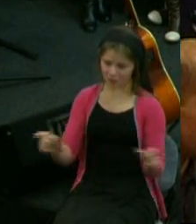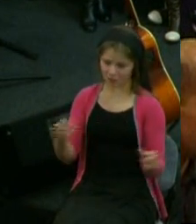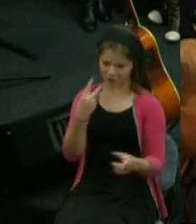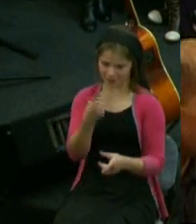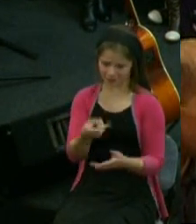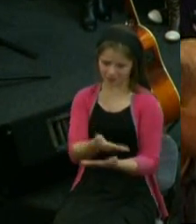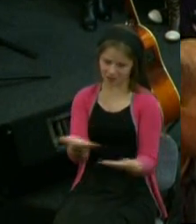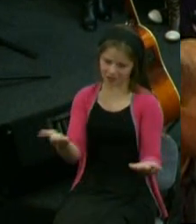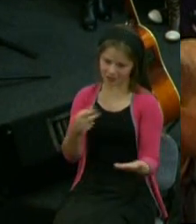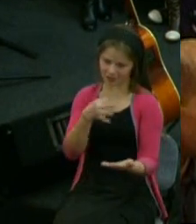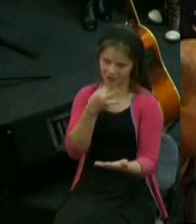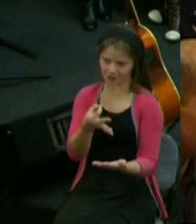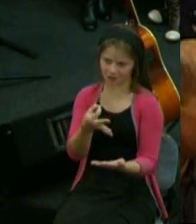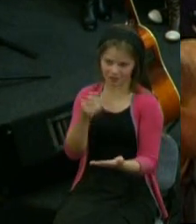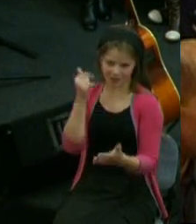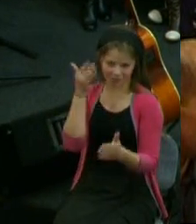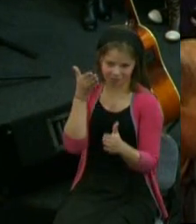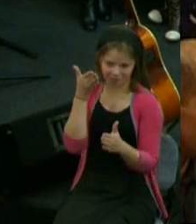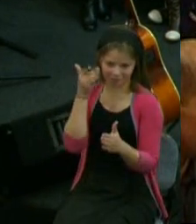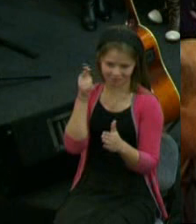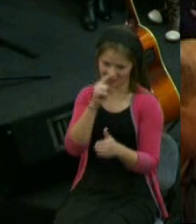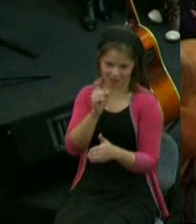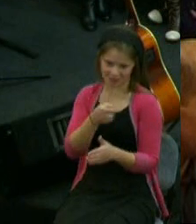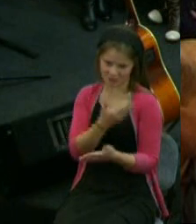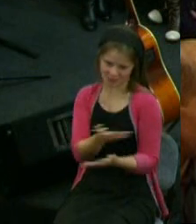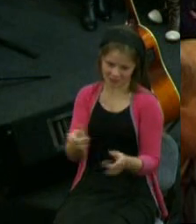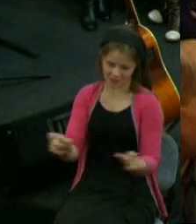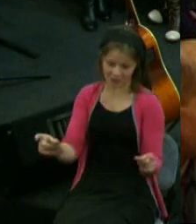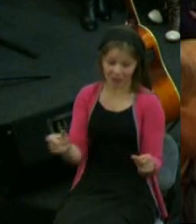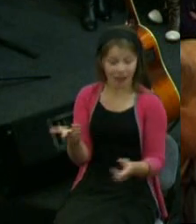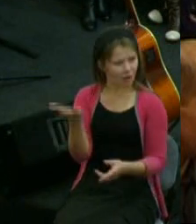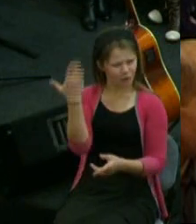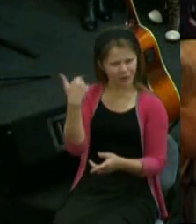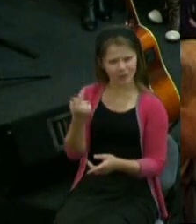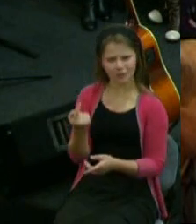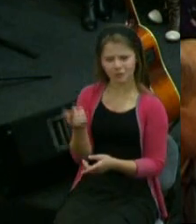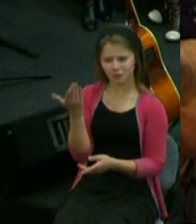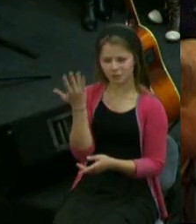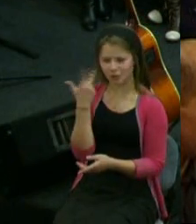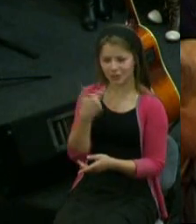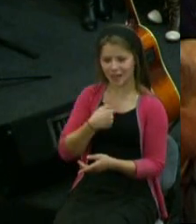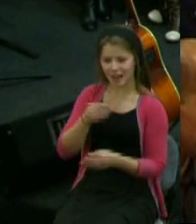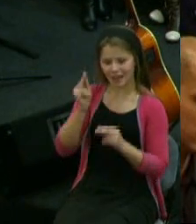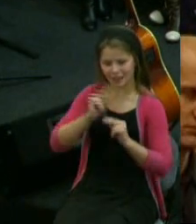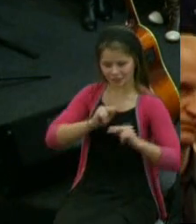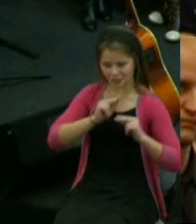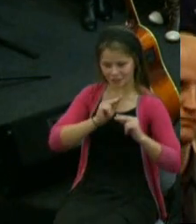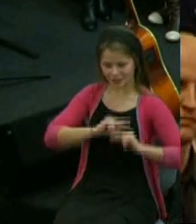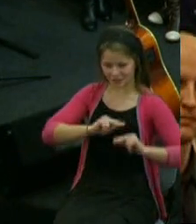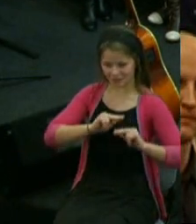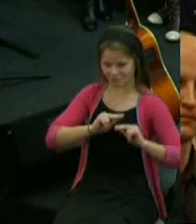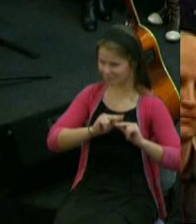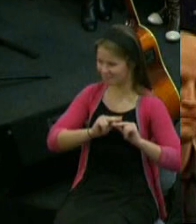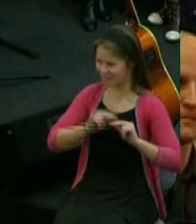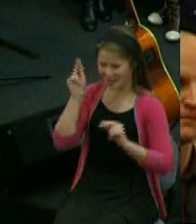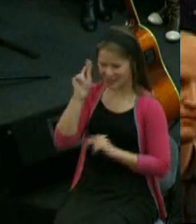вони кажуть, якісь незрозумілі. Ви так, колись, ви знаєте, коли я навчався в школі, я жив в селі, в нашому